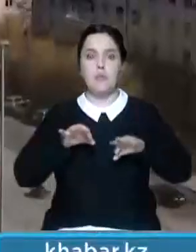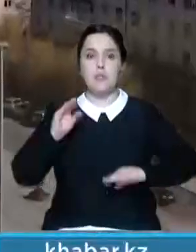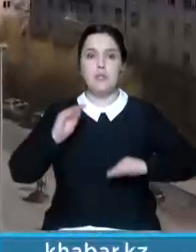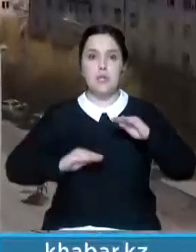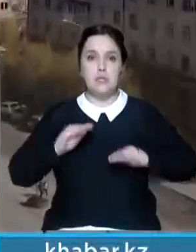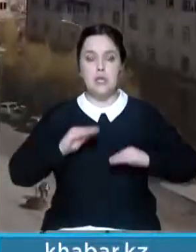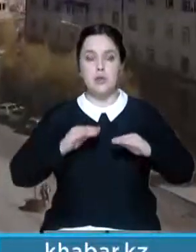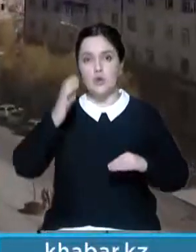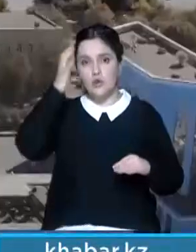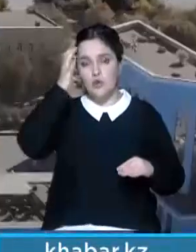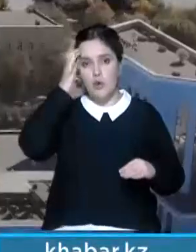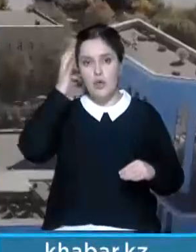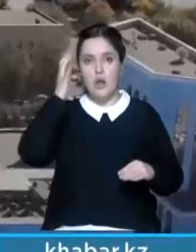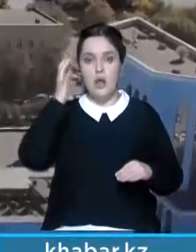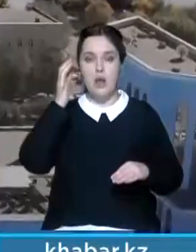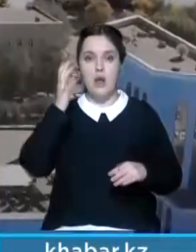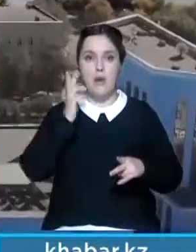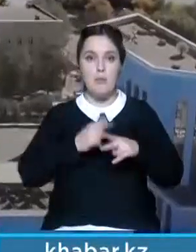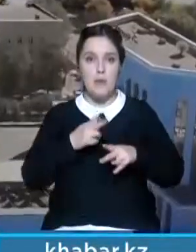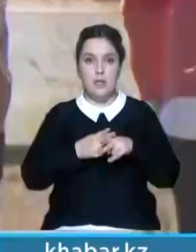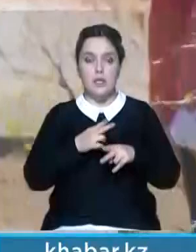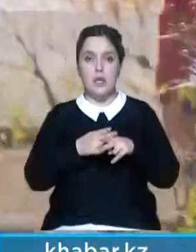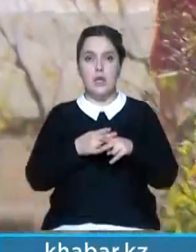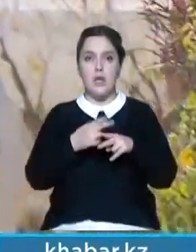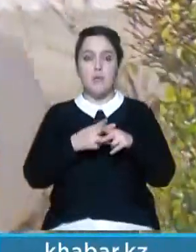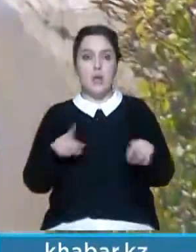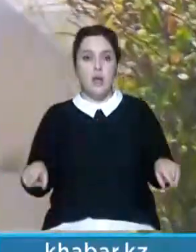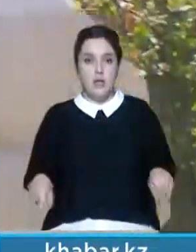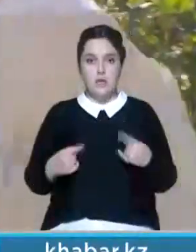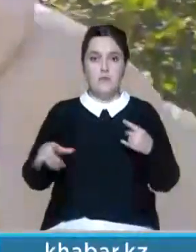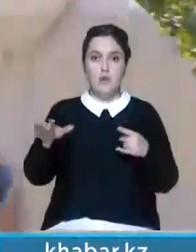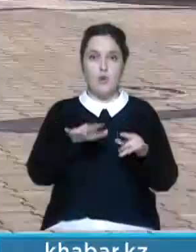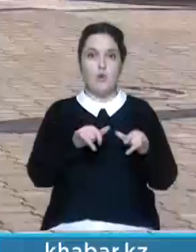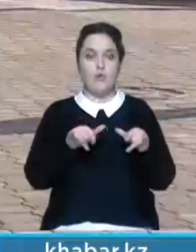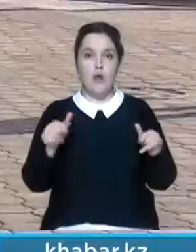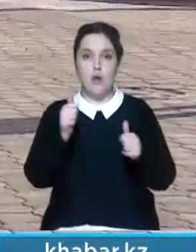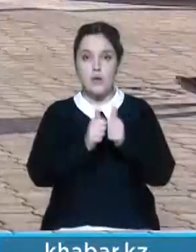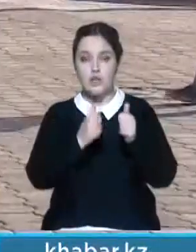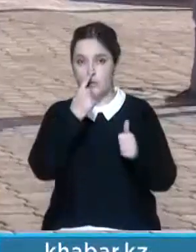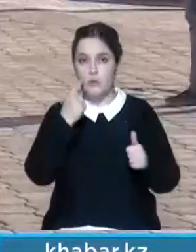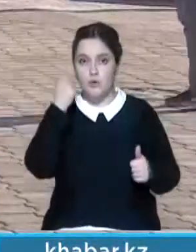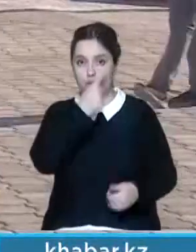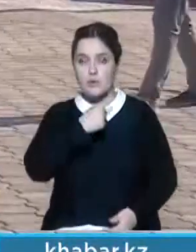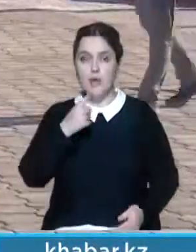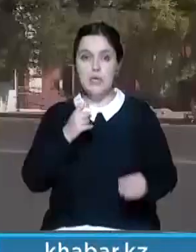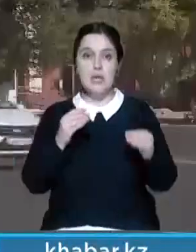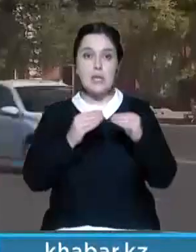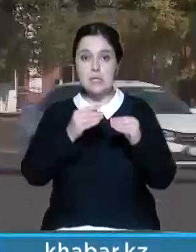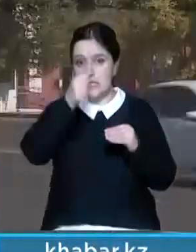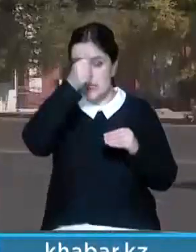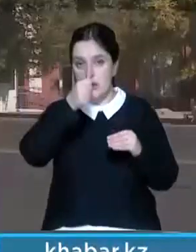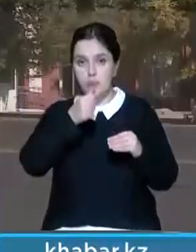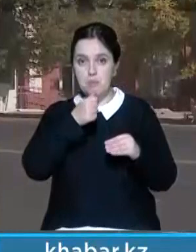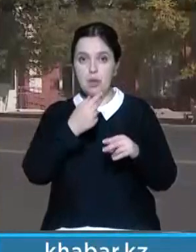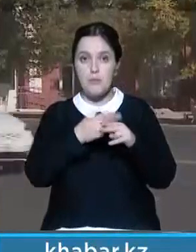фармацевтике и черной металлургии. Вложения частных инвесторов в развитие региона также увеличиваются с каждым годом. За 10 месяцев в область привлечено